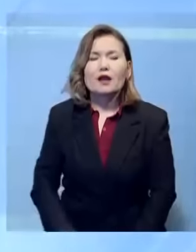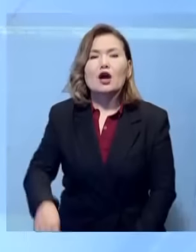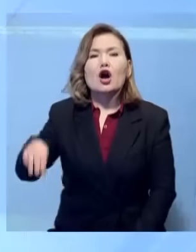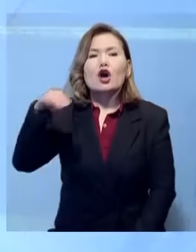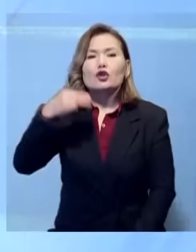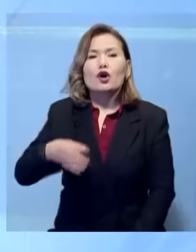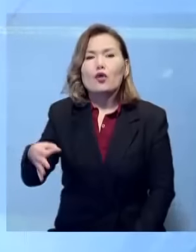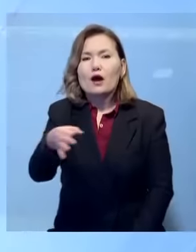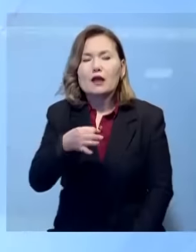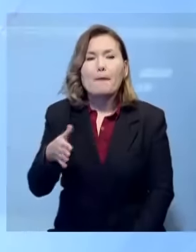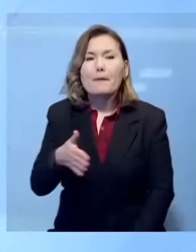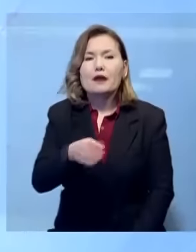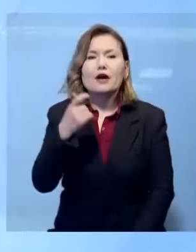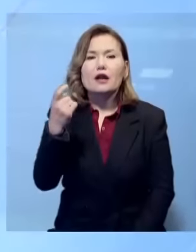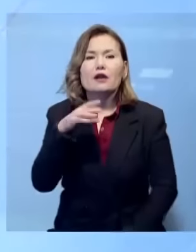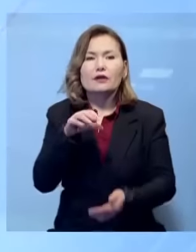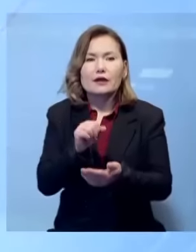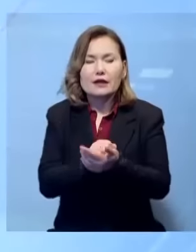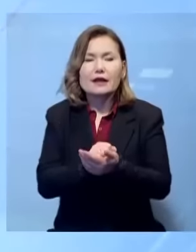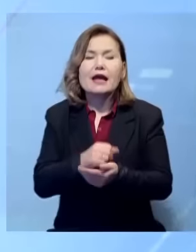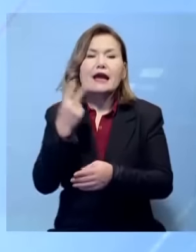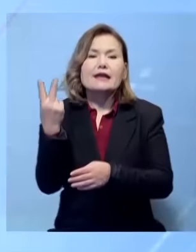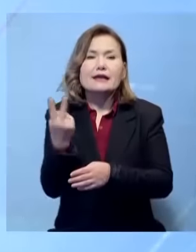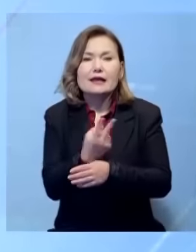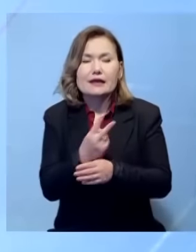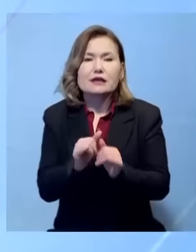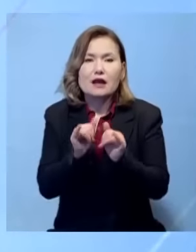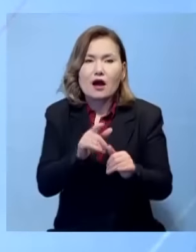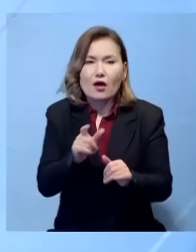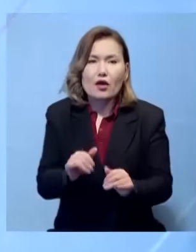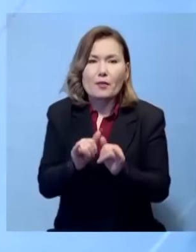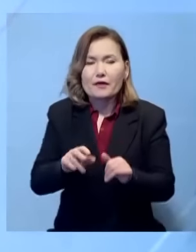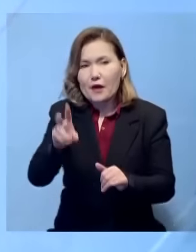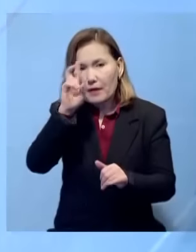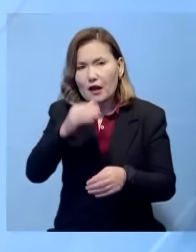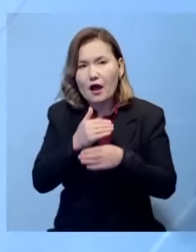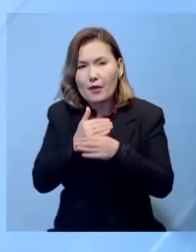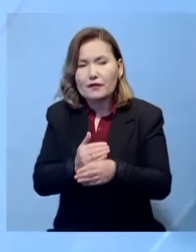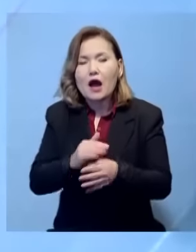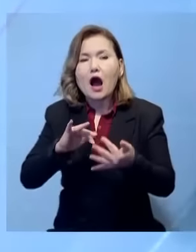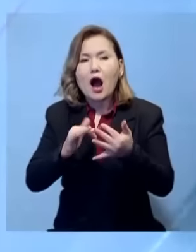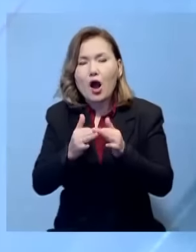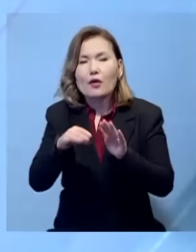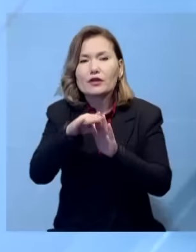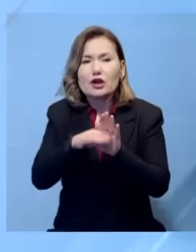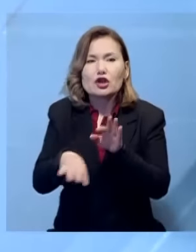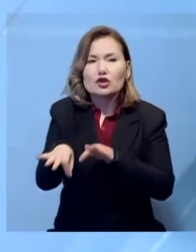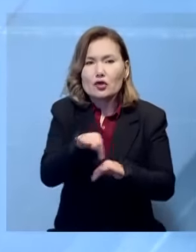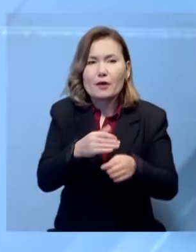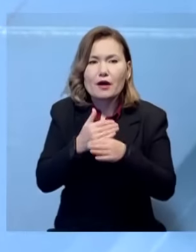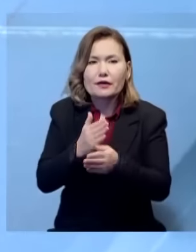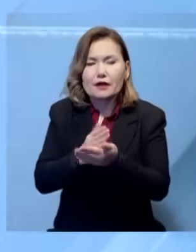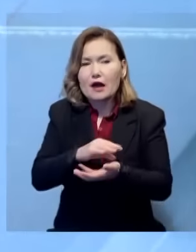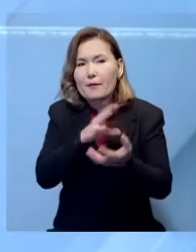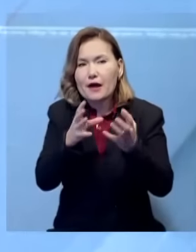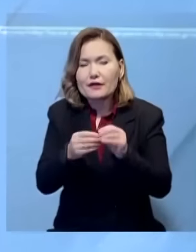Ал Түркістан облысында балық шаруашылығымен айналысушылар саны екі есеге артты. Оған мемлекеттік қолдау мен ауыл аманаты жобасы сеп болған.